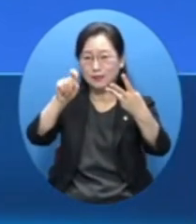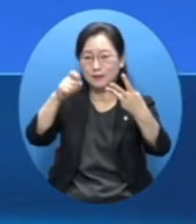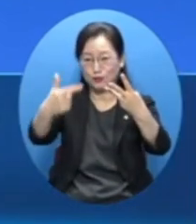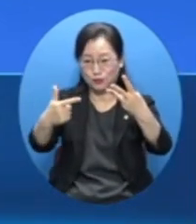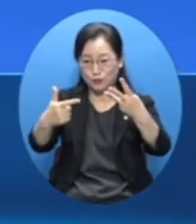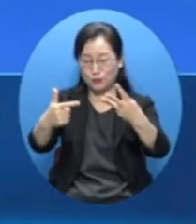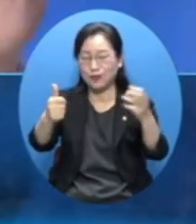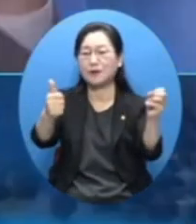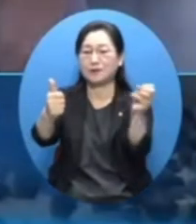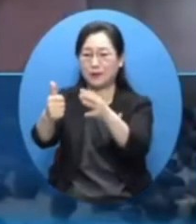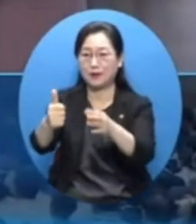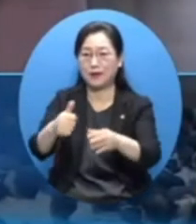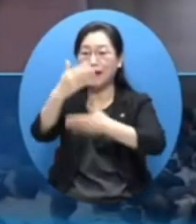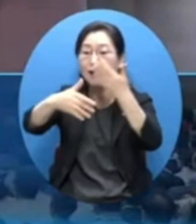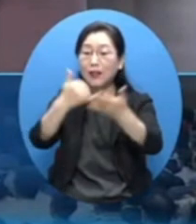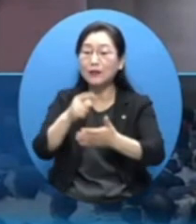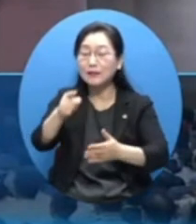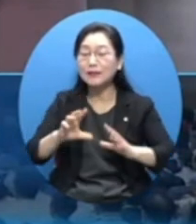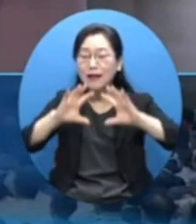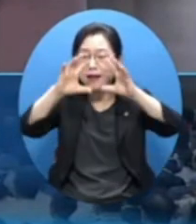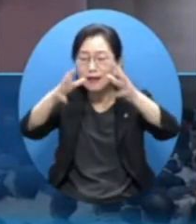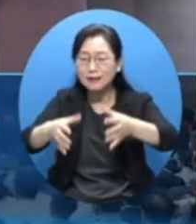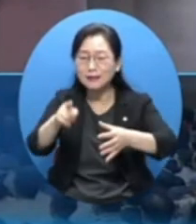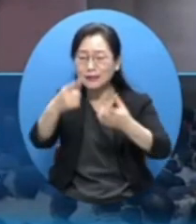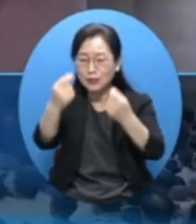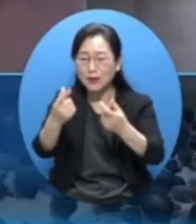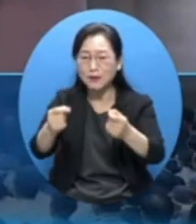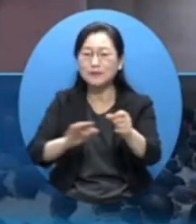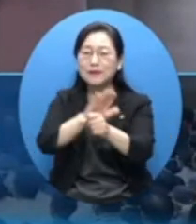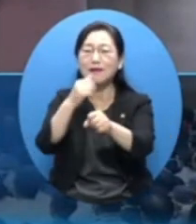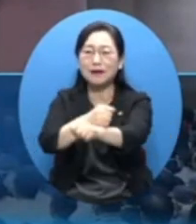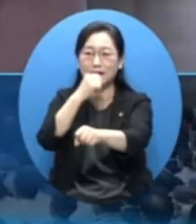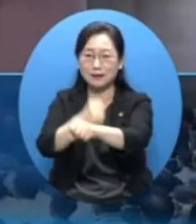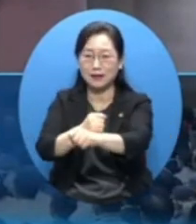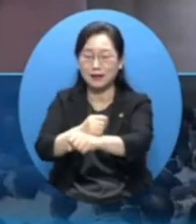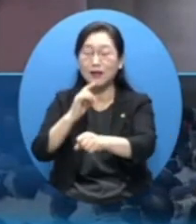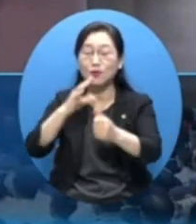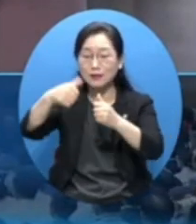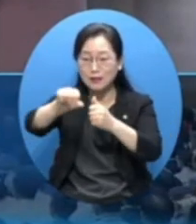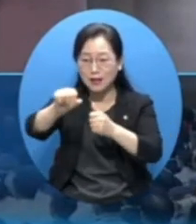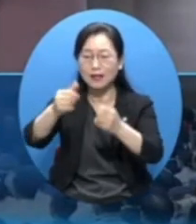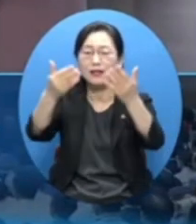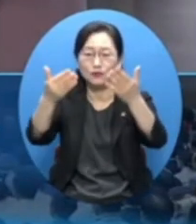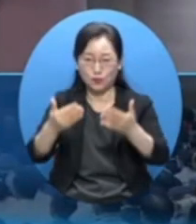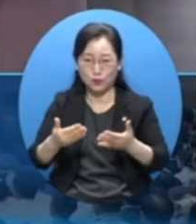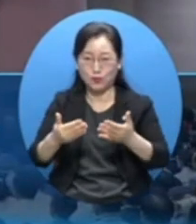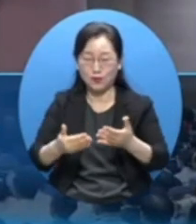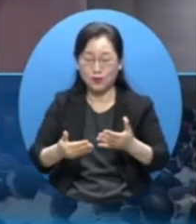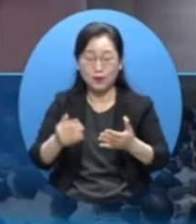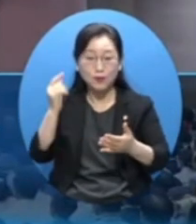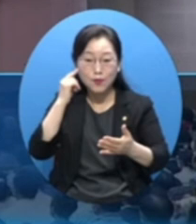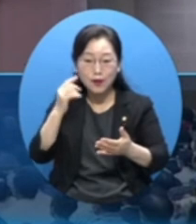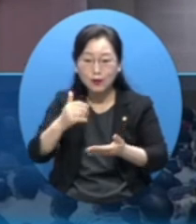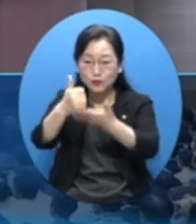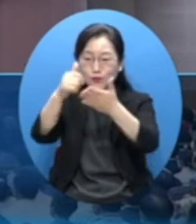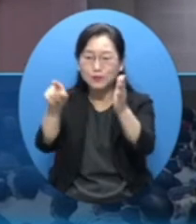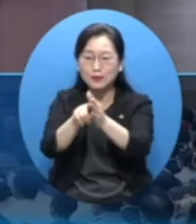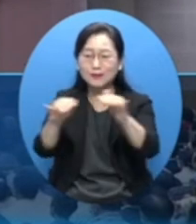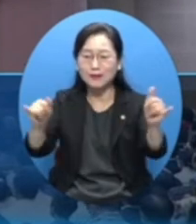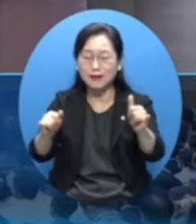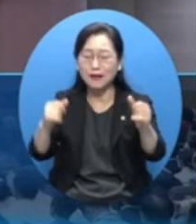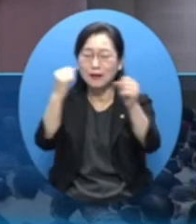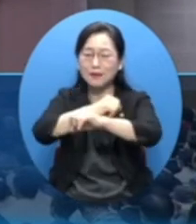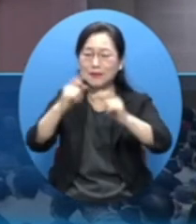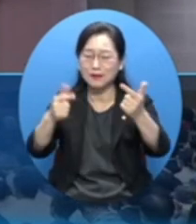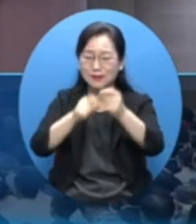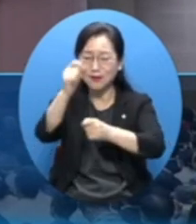전하신 것입니다 하나님이 세상을 이처럼 사랑하사 독생자를 주었으니이는 그를 믿는 자마다 멸망하지